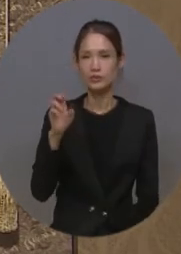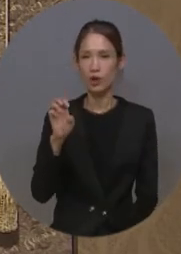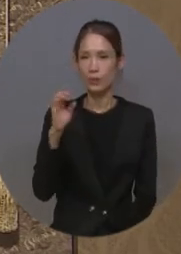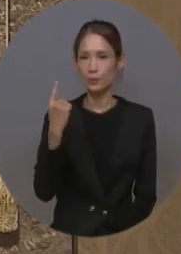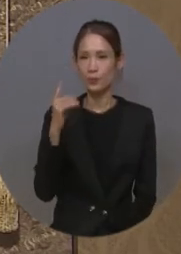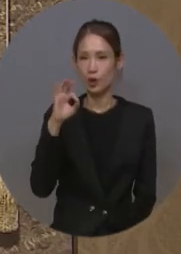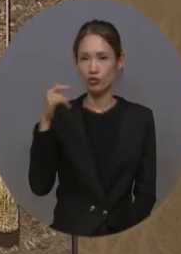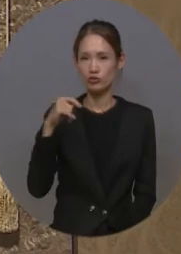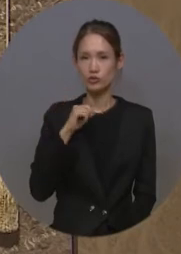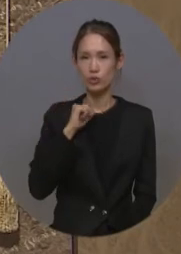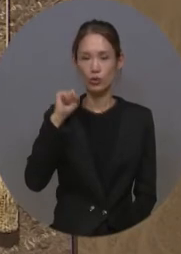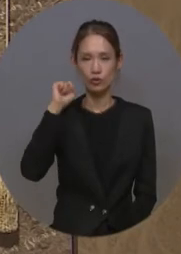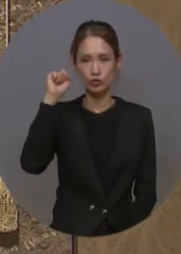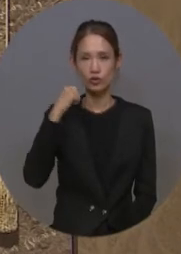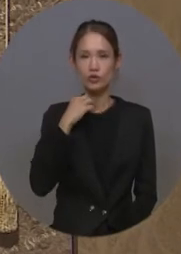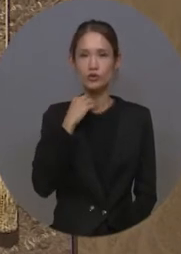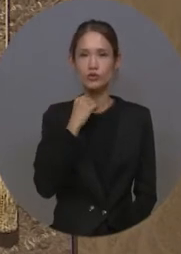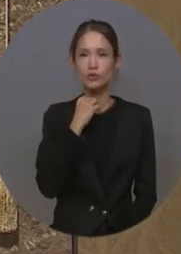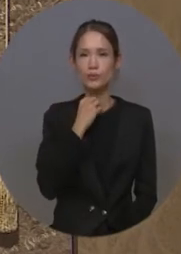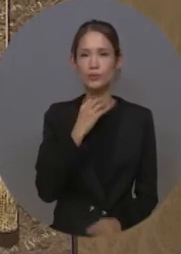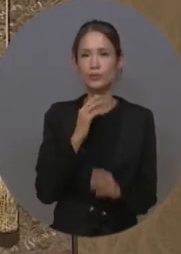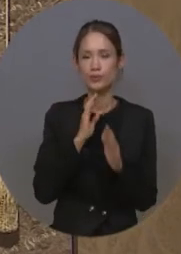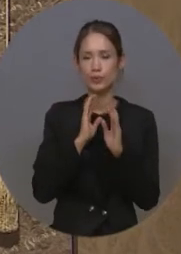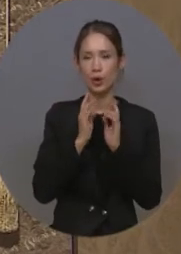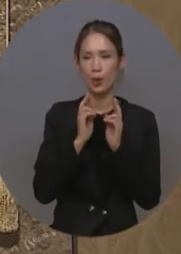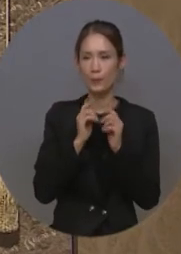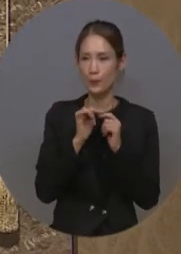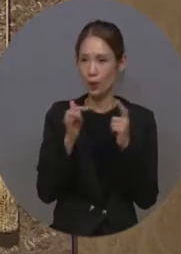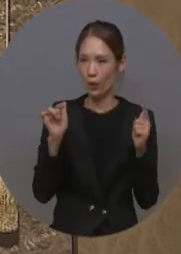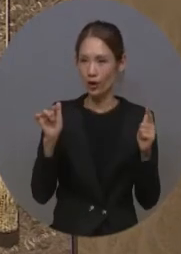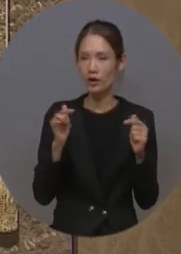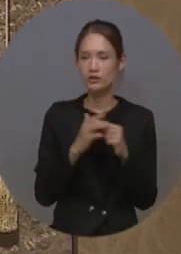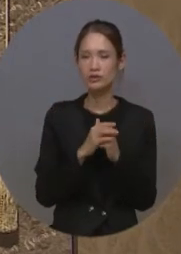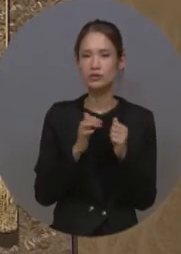이 솜털 같은 게 계속 밖으로 밀어내요. 이물질들을